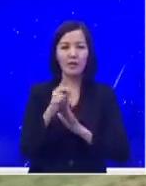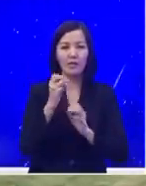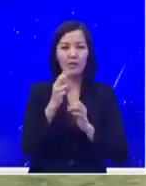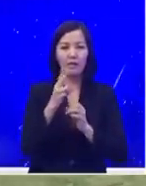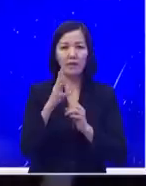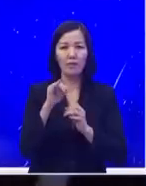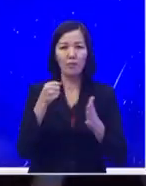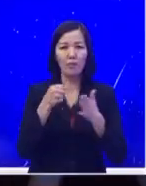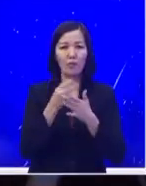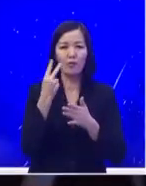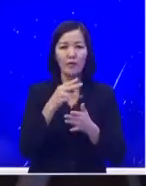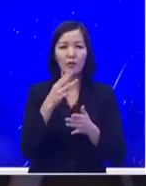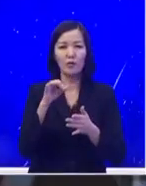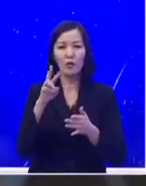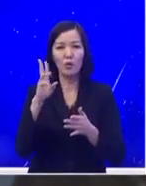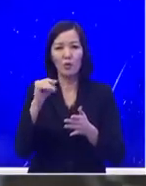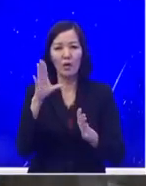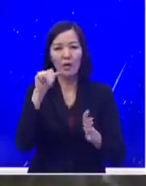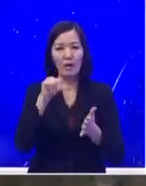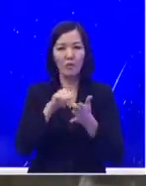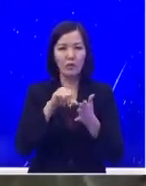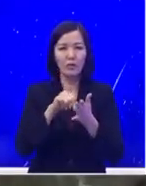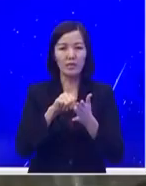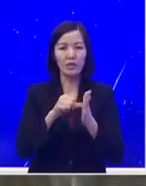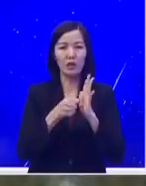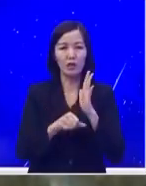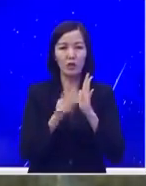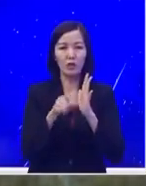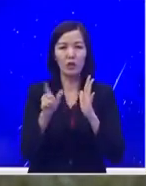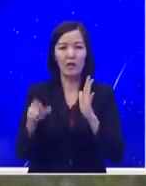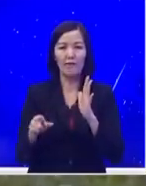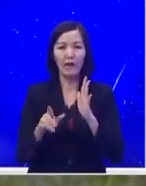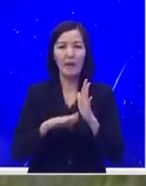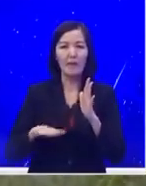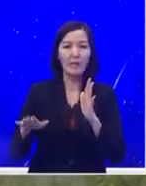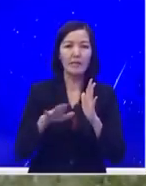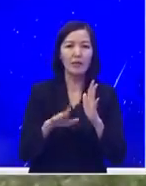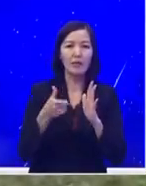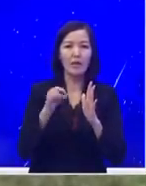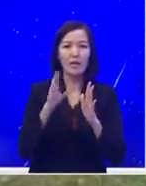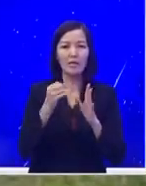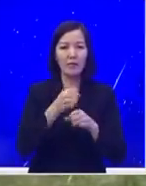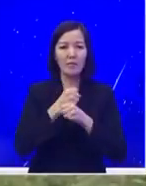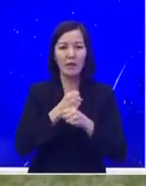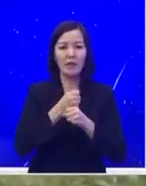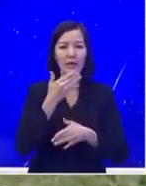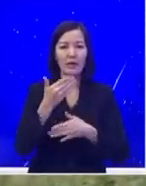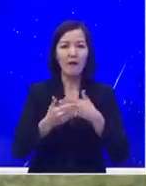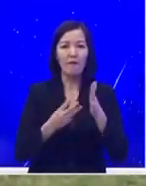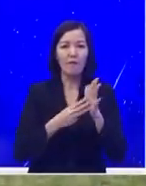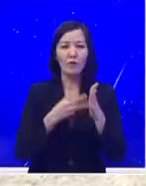по 24 июля. В ней примут участие около 600 человек. По территории Греции факел пронесут в течение 8